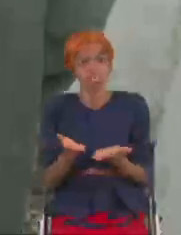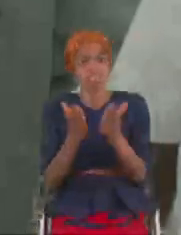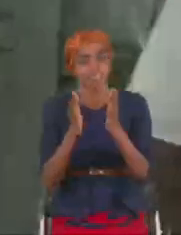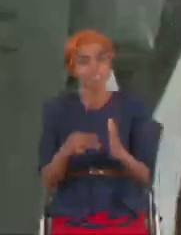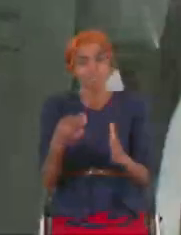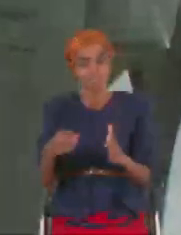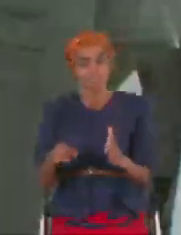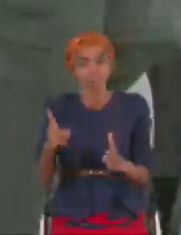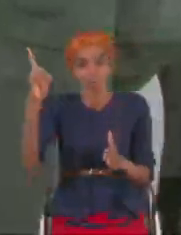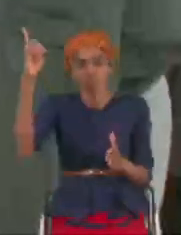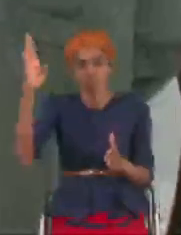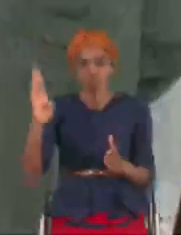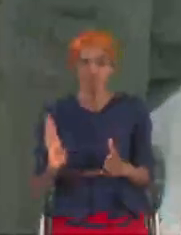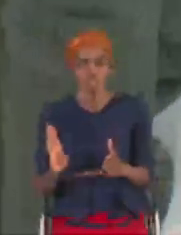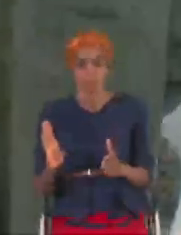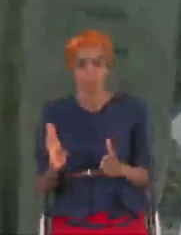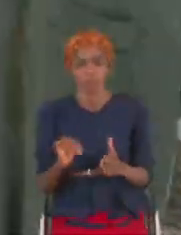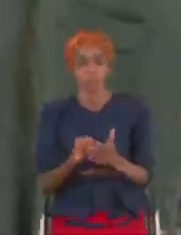dieu